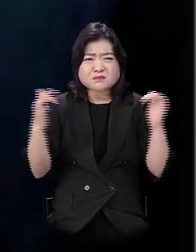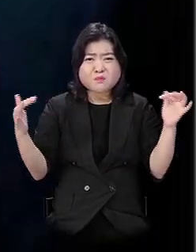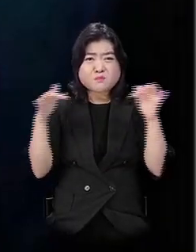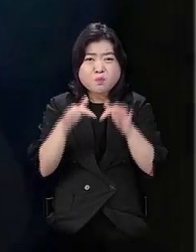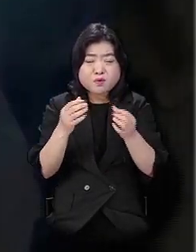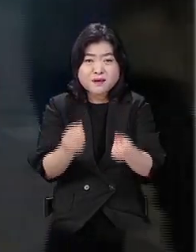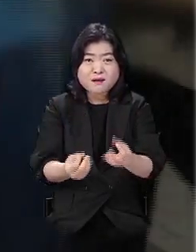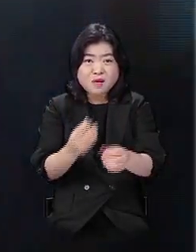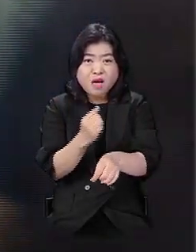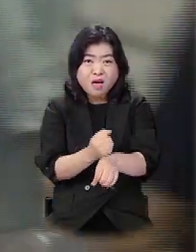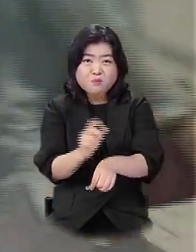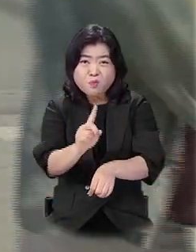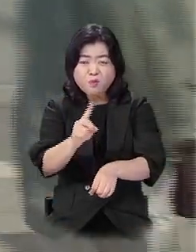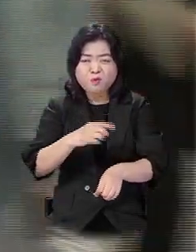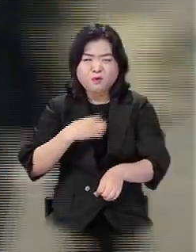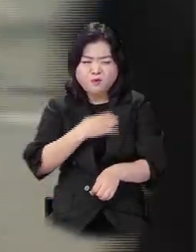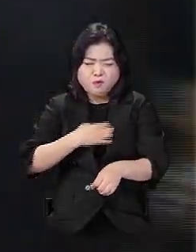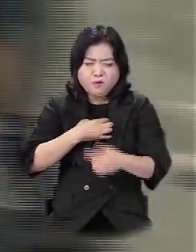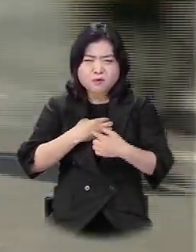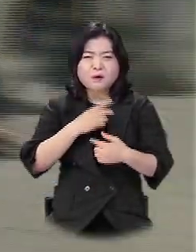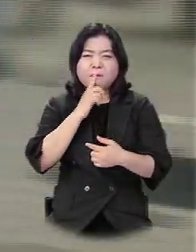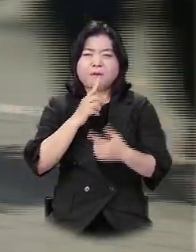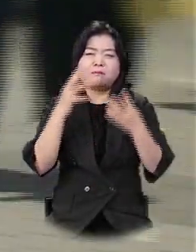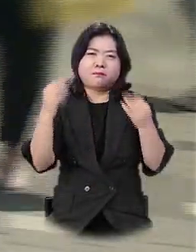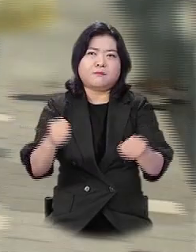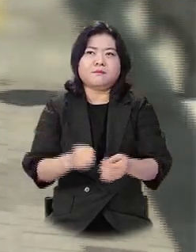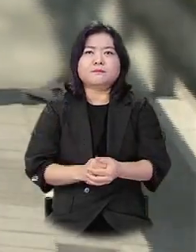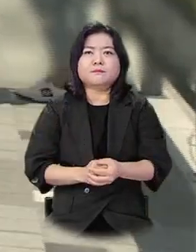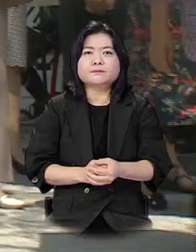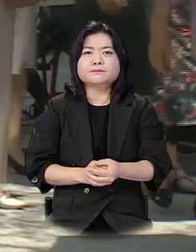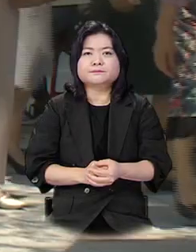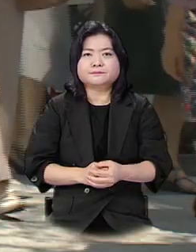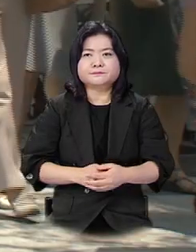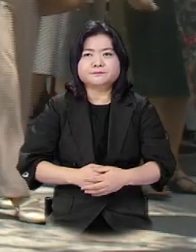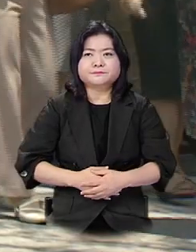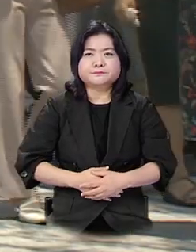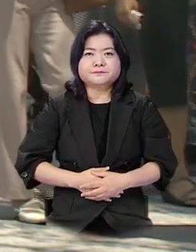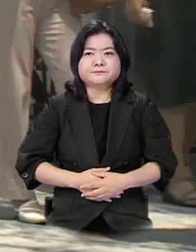행사에 대한 우려의 글들이 올라오기도 했습니다. TBC 김낙성입니다.